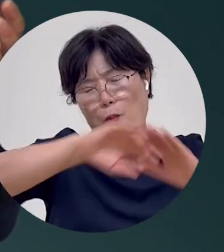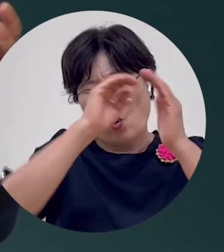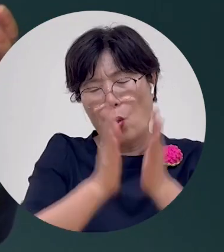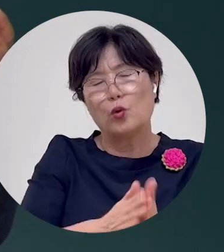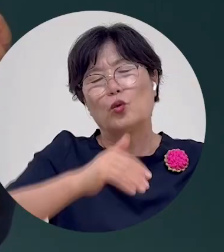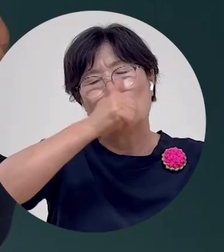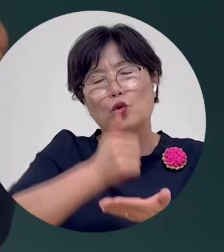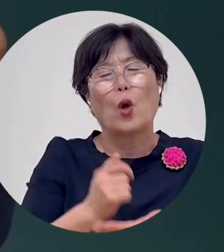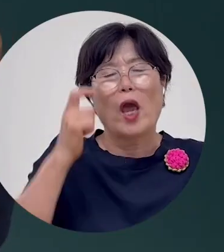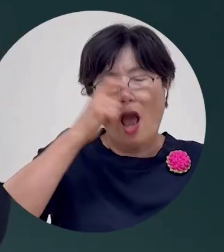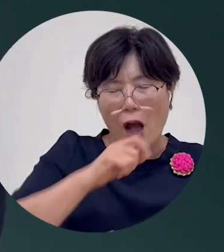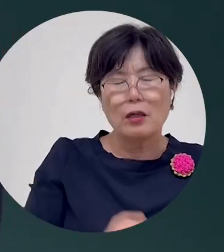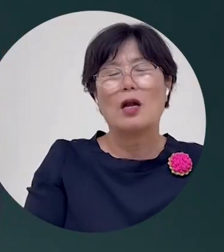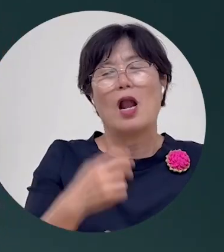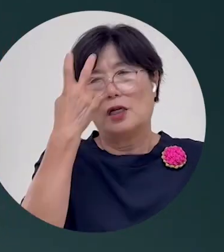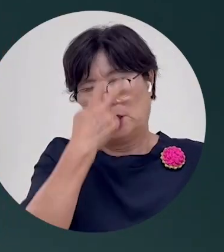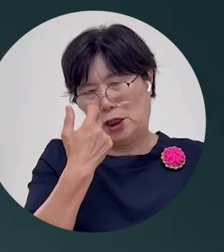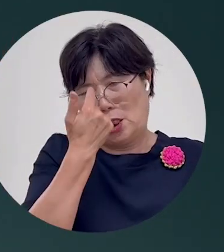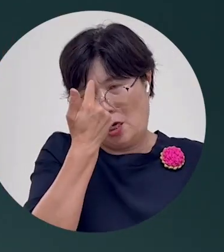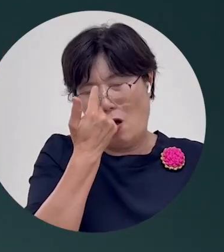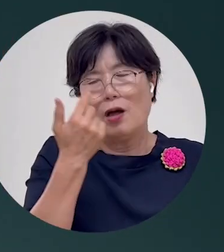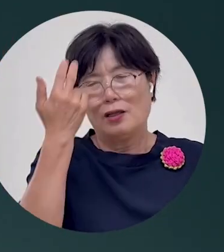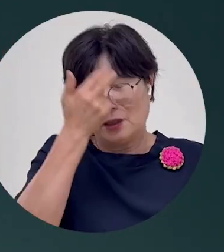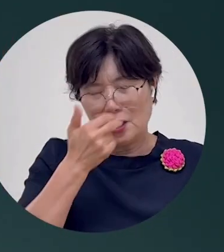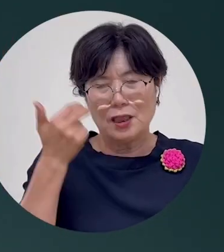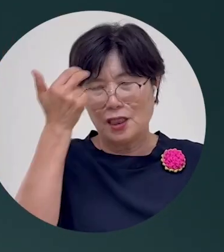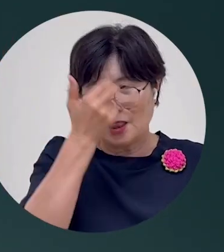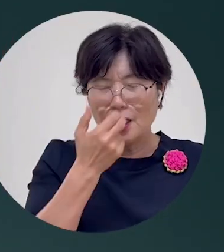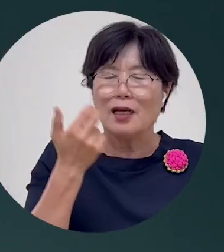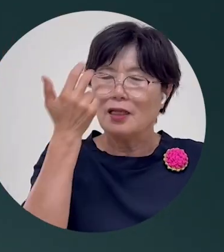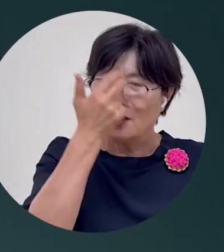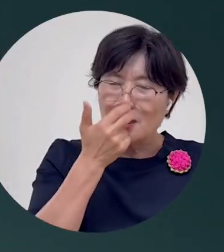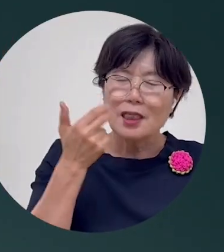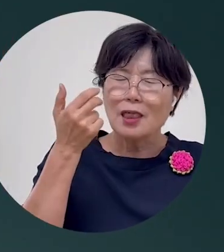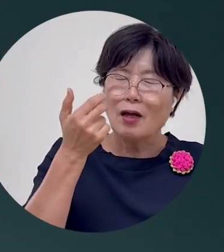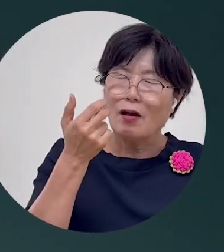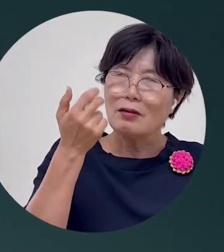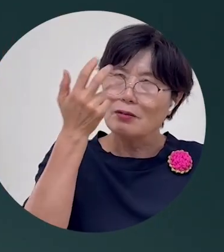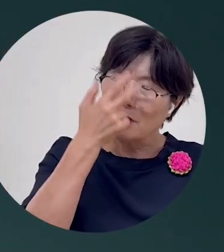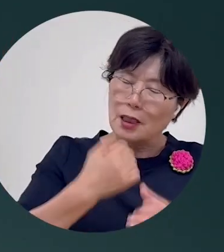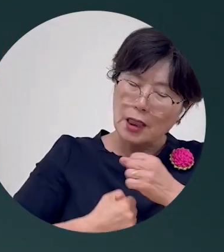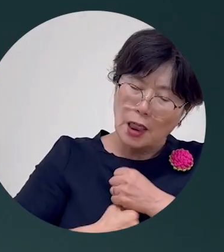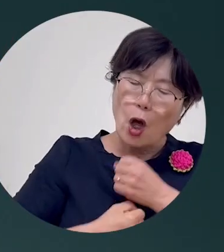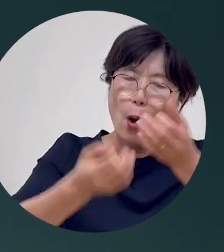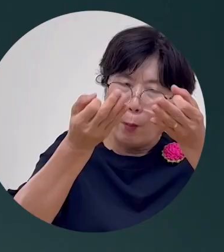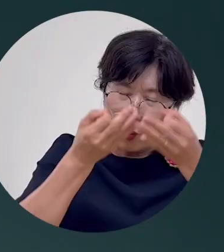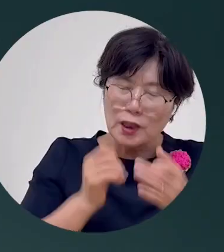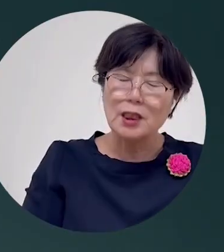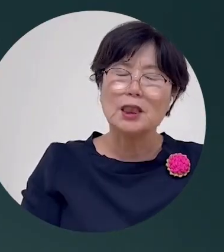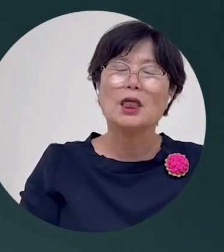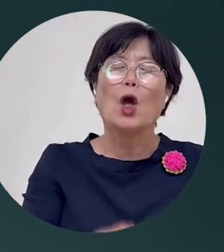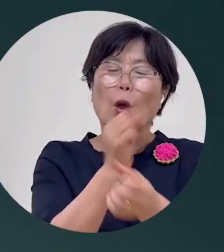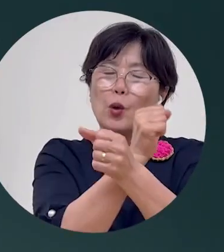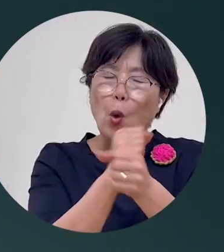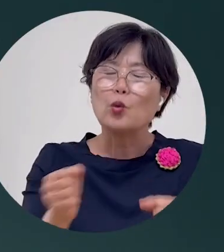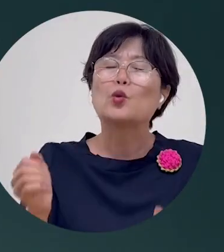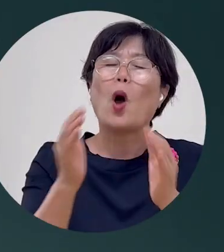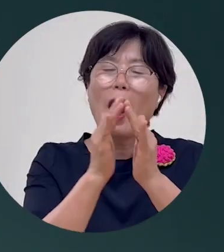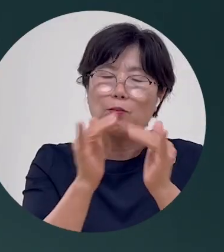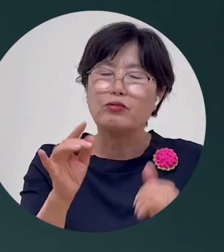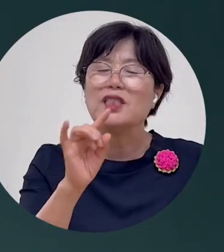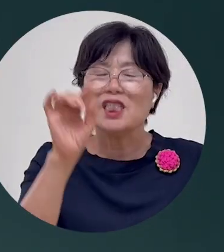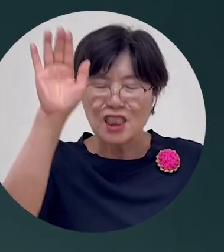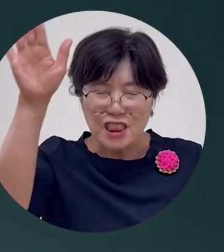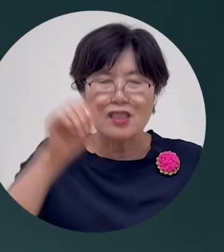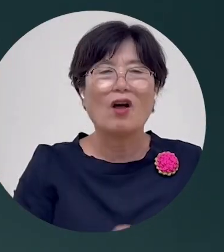죄악을 지켜보시되 이 죄악을 용서해 주실 분이 있습니다. 자, 바로 우리가 예수님의